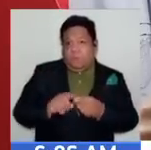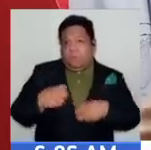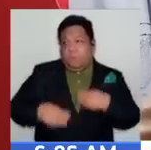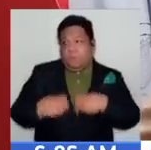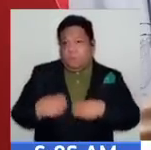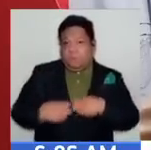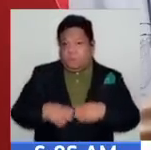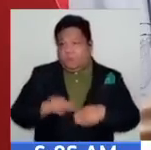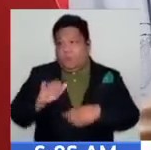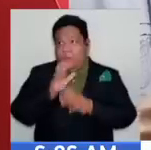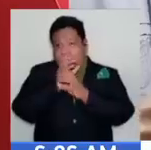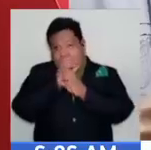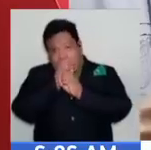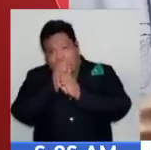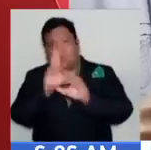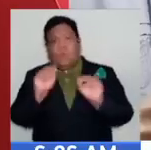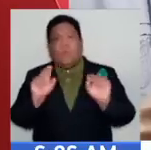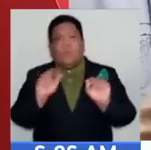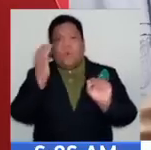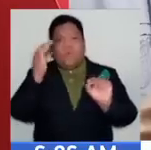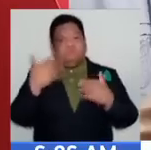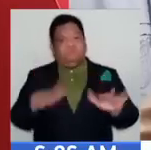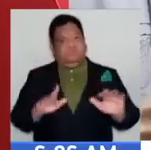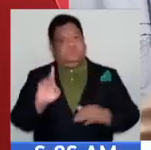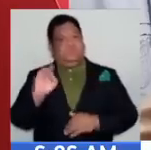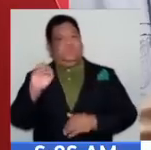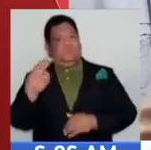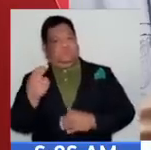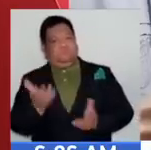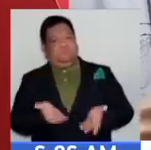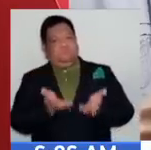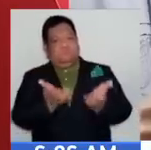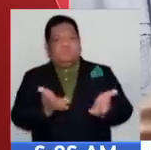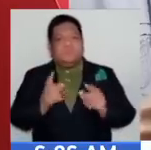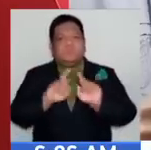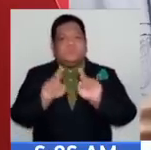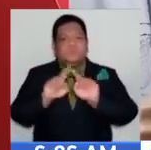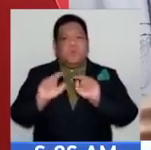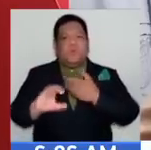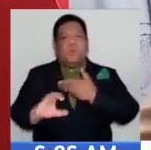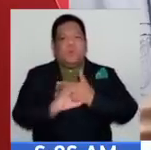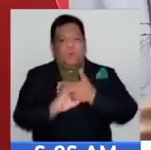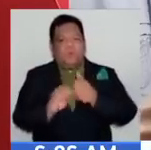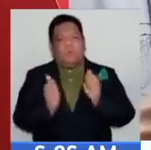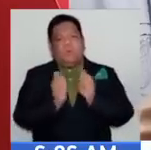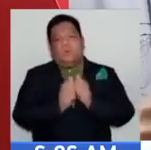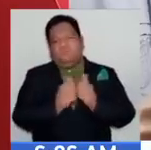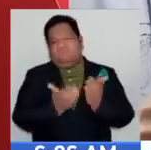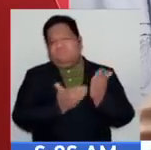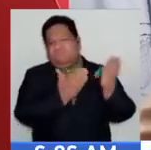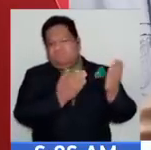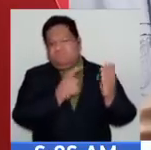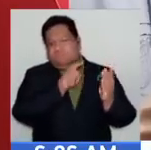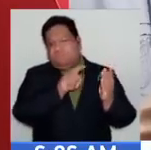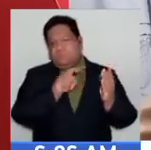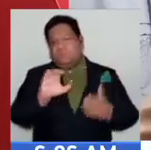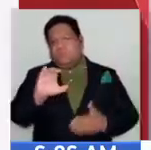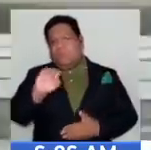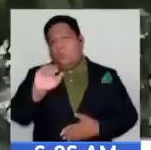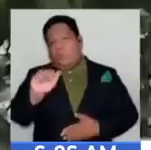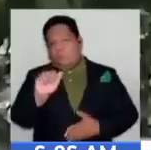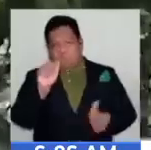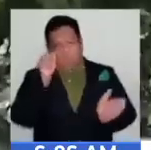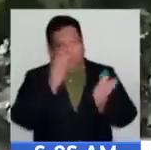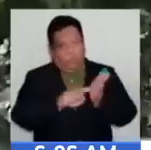ibinigay na ng Department of Health yung mga contract, yung procurement contracts sa Commission on